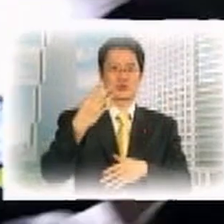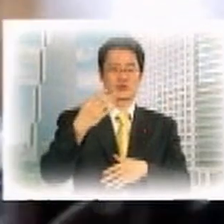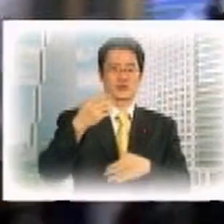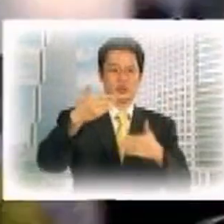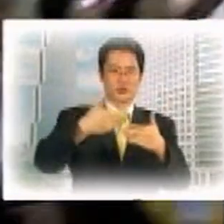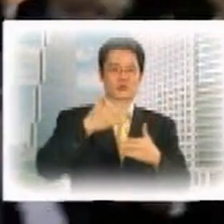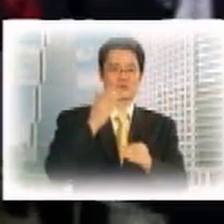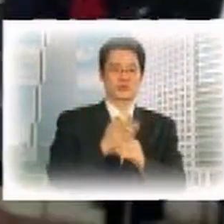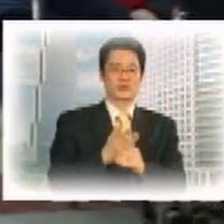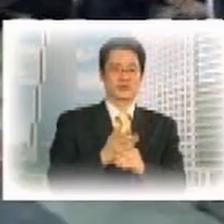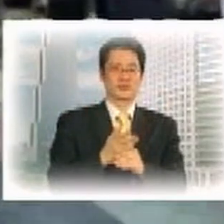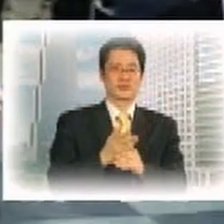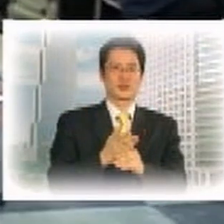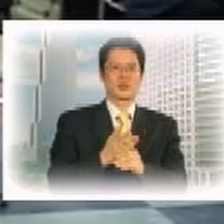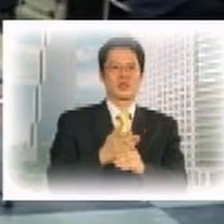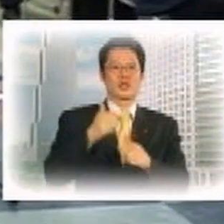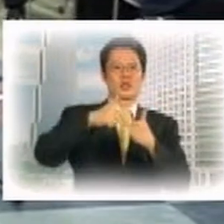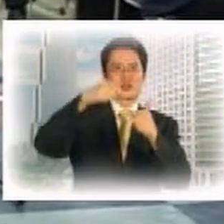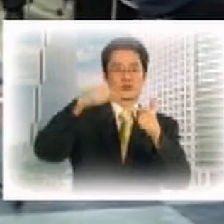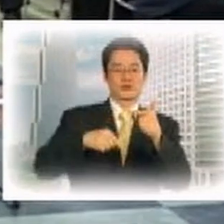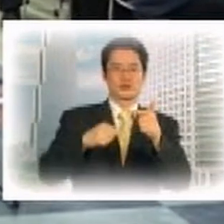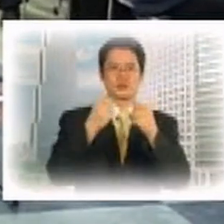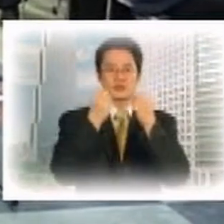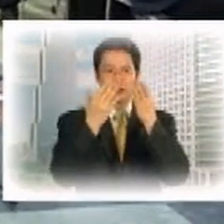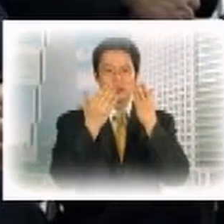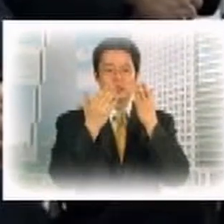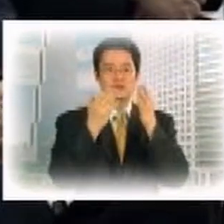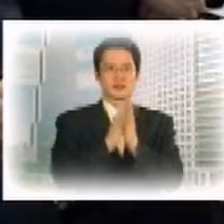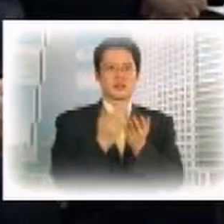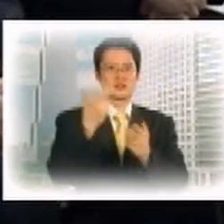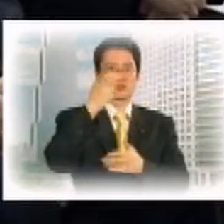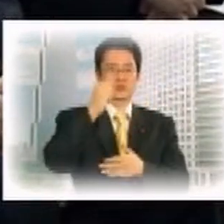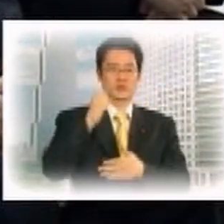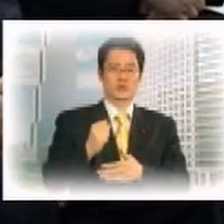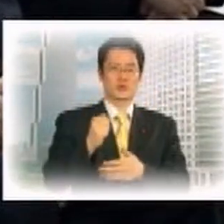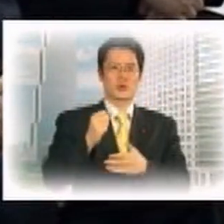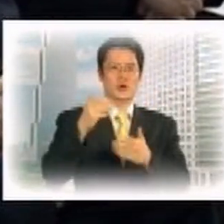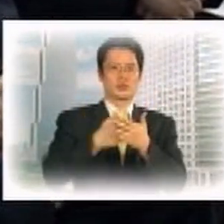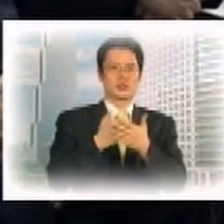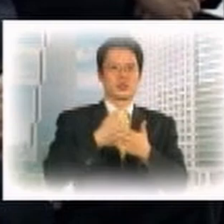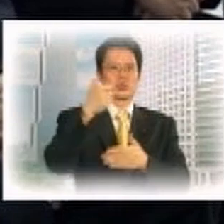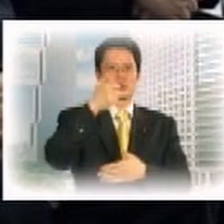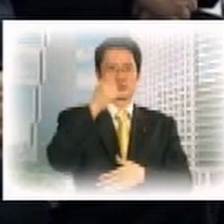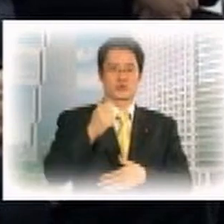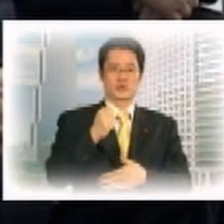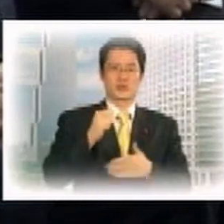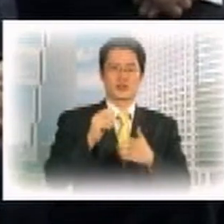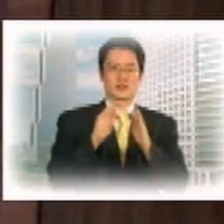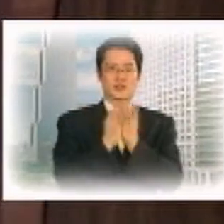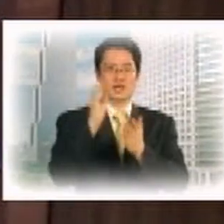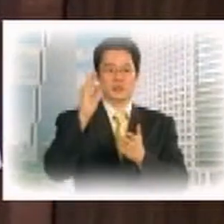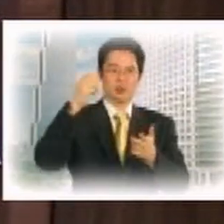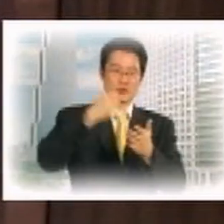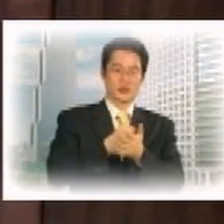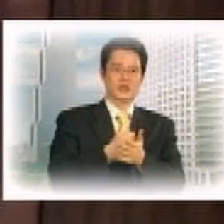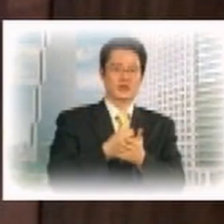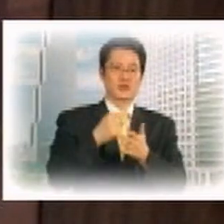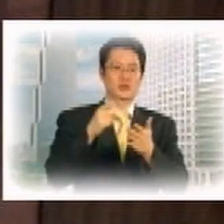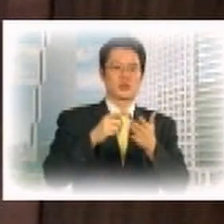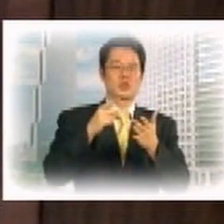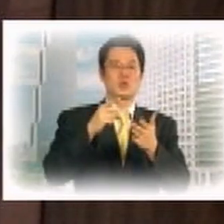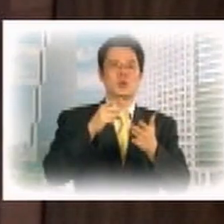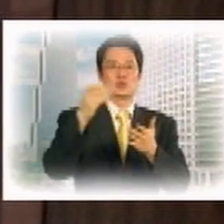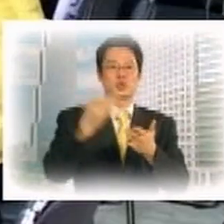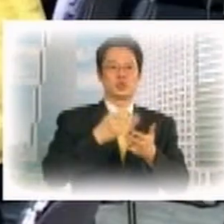4천여 권의 책이 이날 현장에서 접수됐습니다. 강남구는 새 책은 정가 70%, 헌책은 50% 이하 수준으로